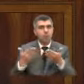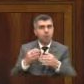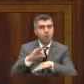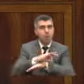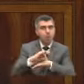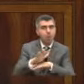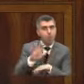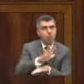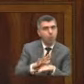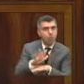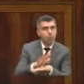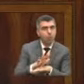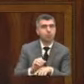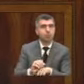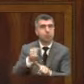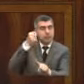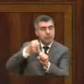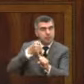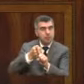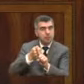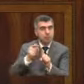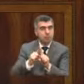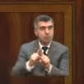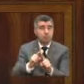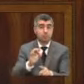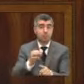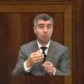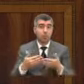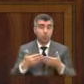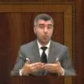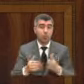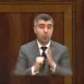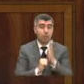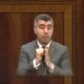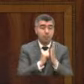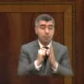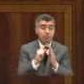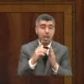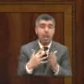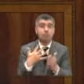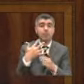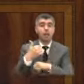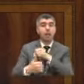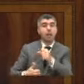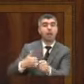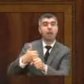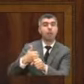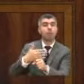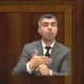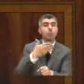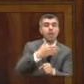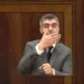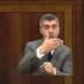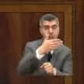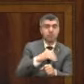المغربيه. هذه المجهودات اللي داروا كنظن اننا ربحنا اكثر من 5 سنين في هذه الجائحه هذه،